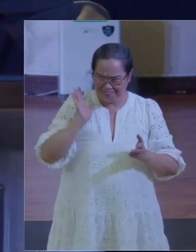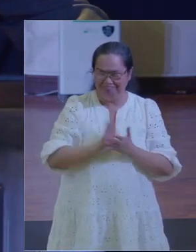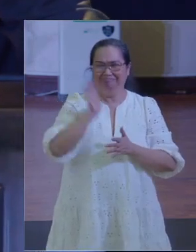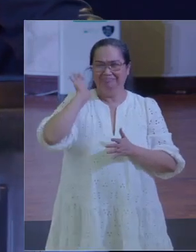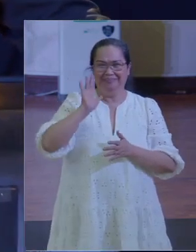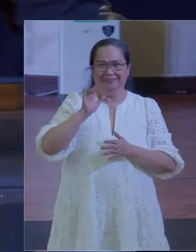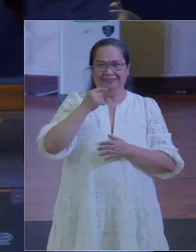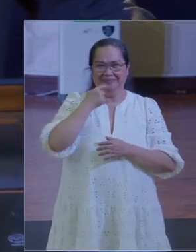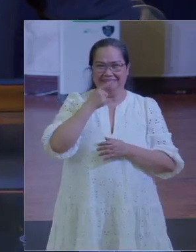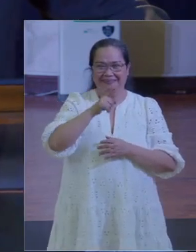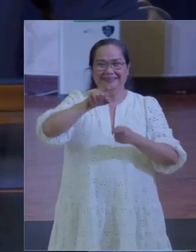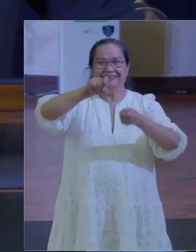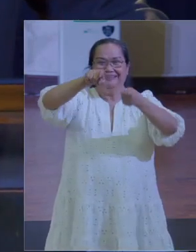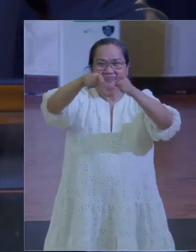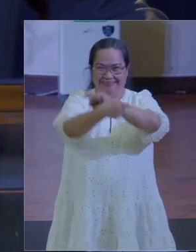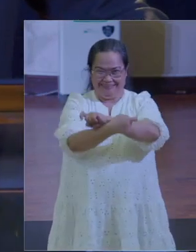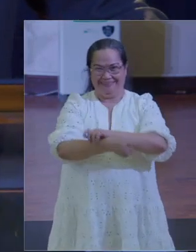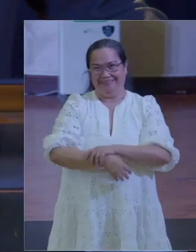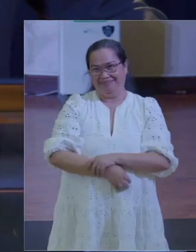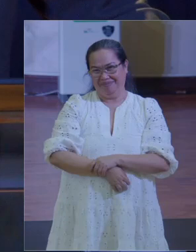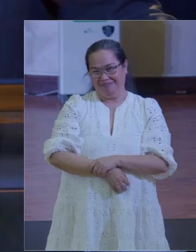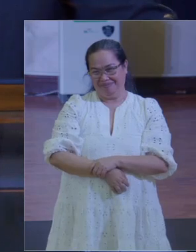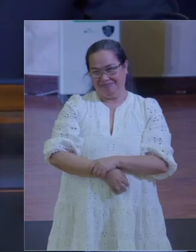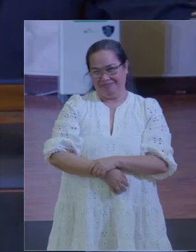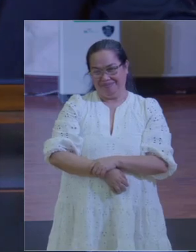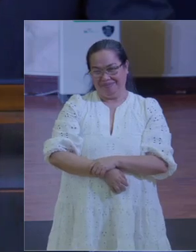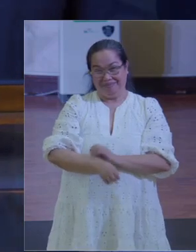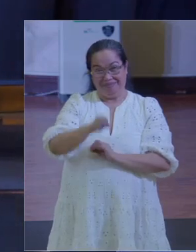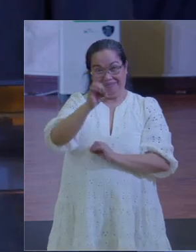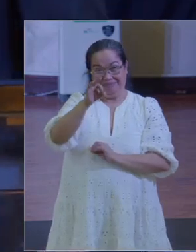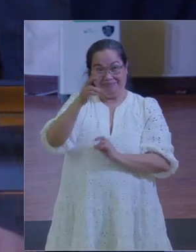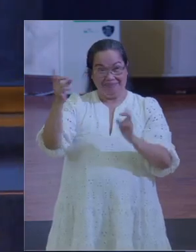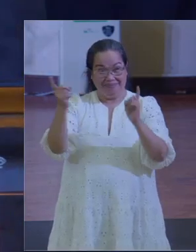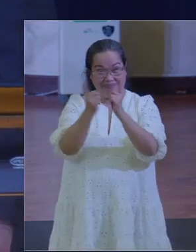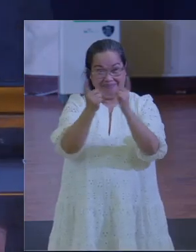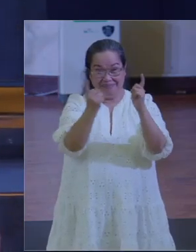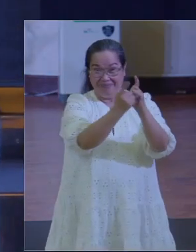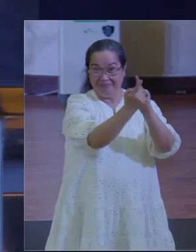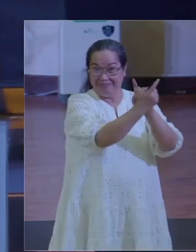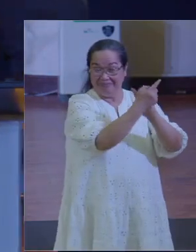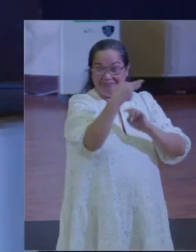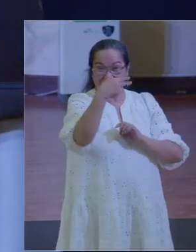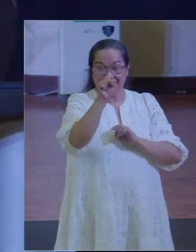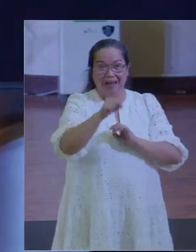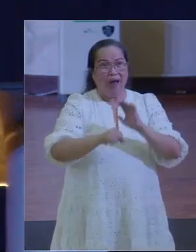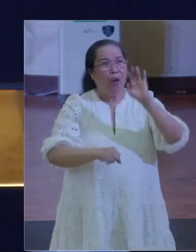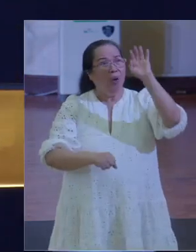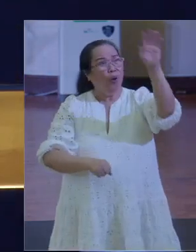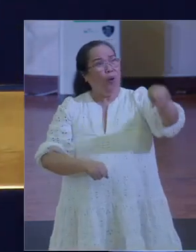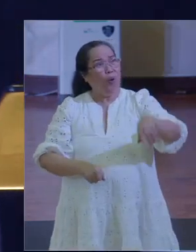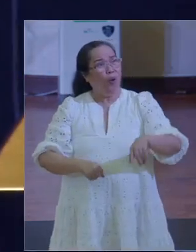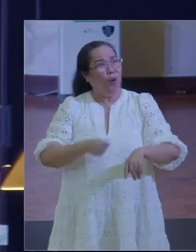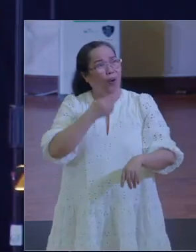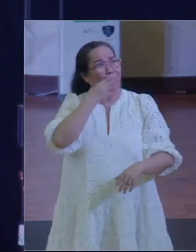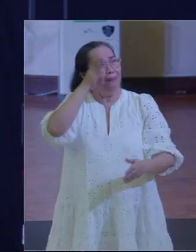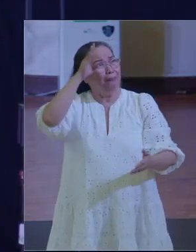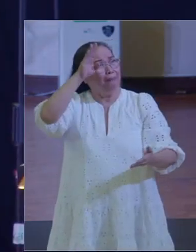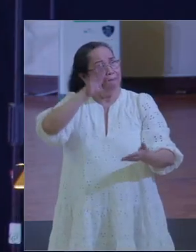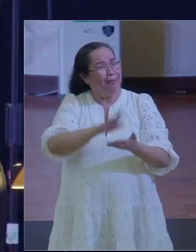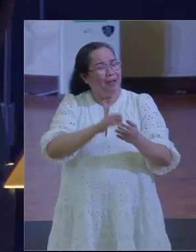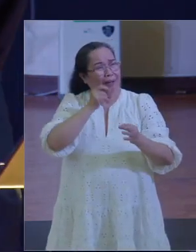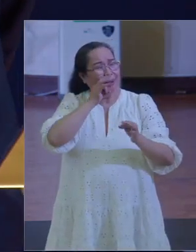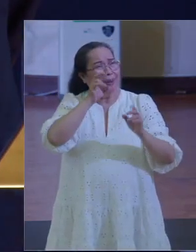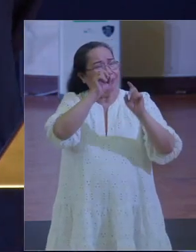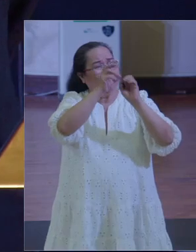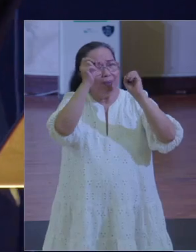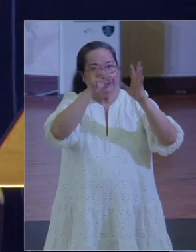Talagang consciously papalitan mo eh. Pag nag-reunion nga kami ng high school, di ba? Uy, Rendal! Beep, beep, beep. Pero hindi